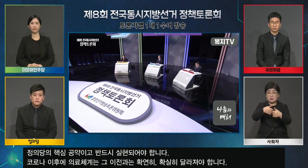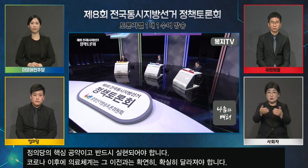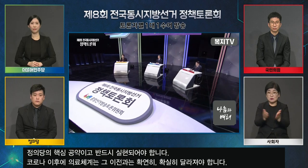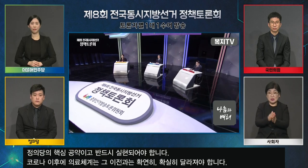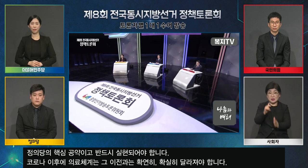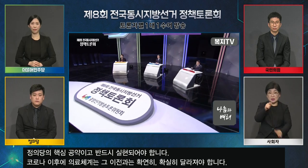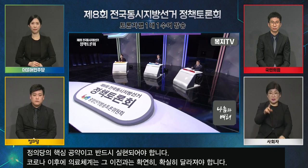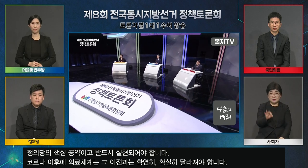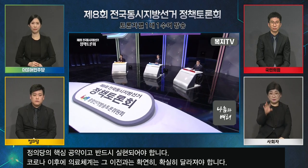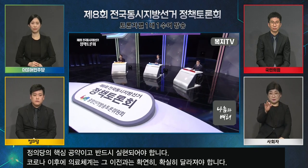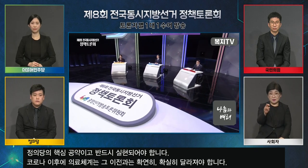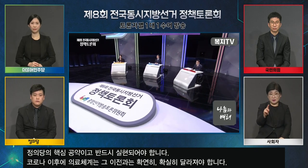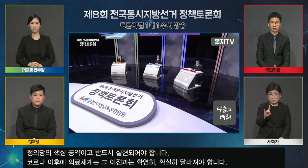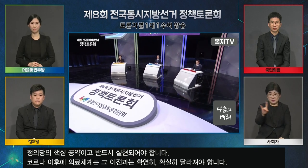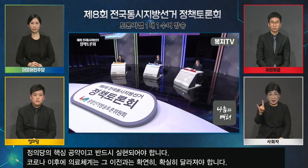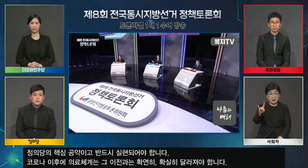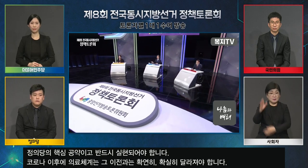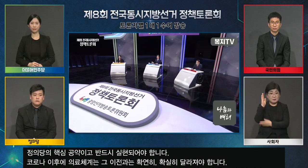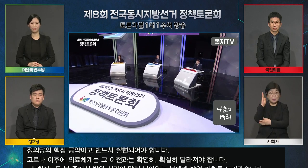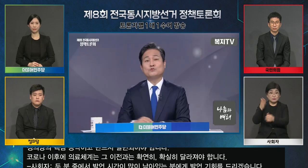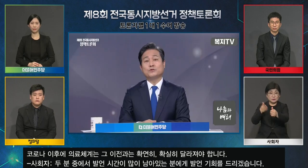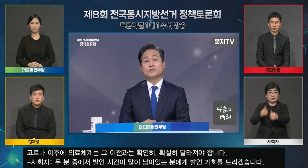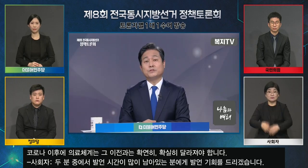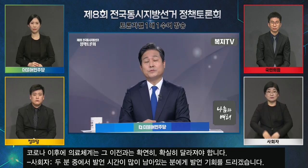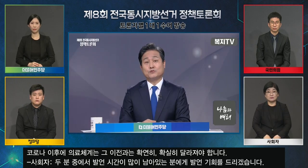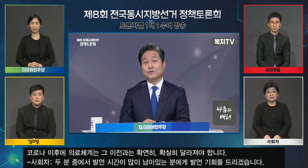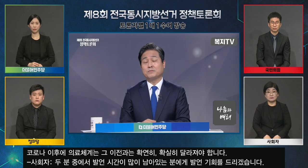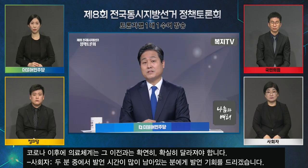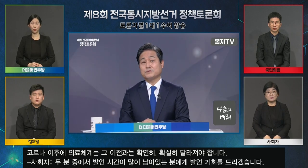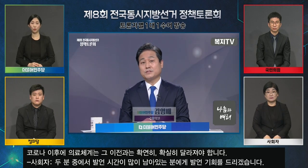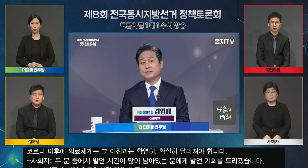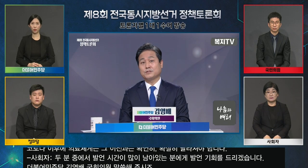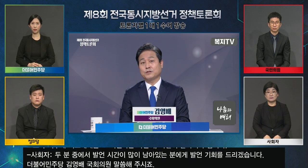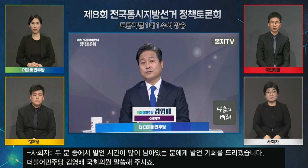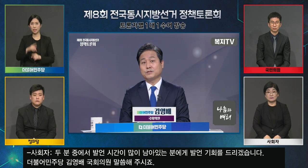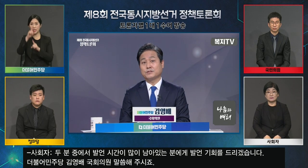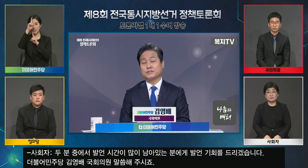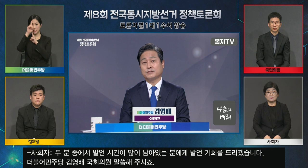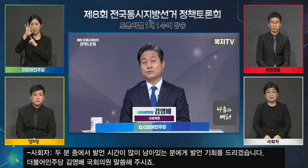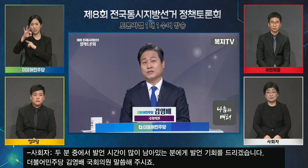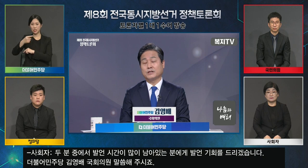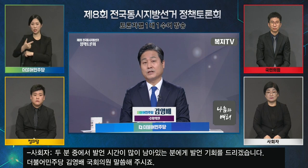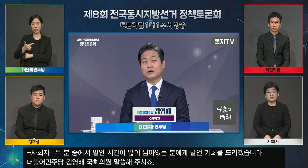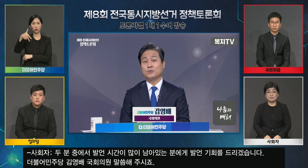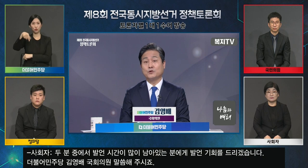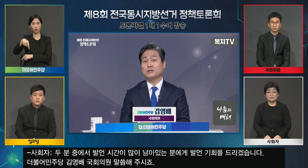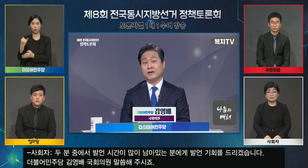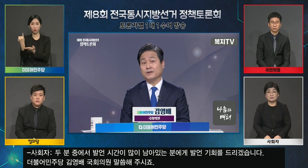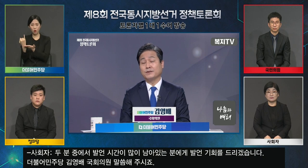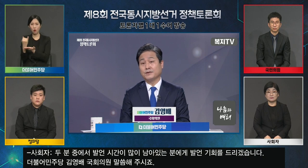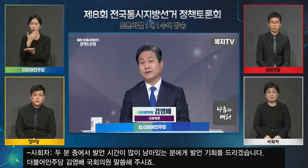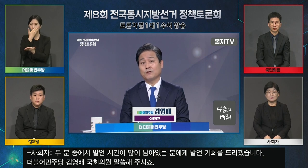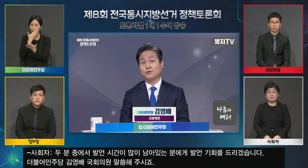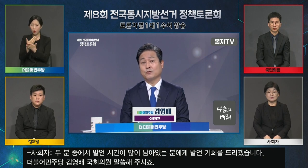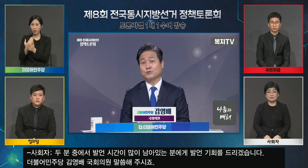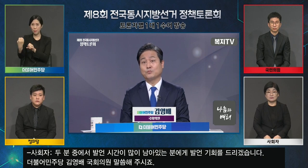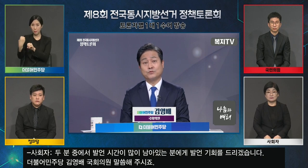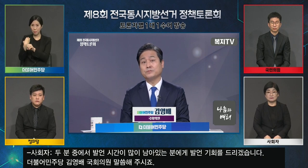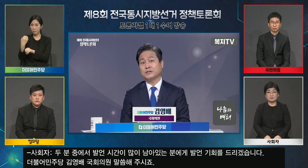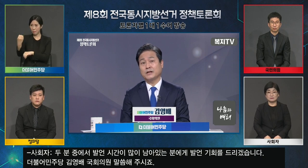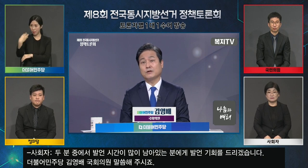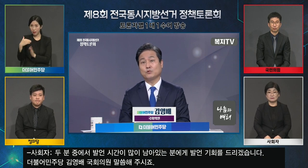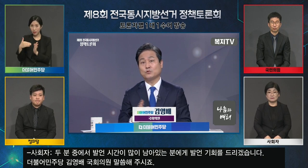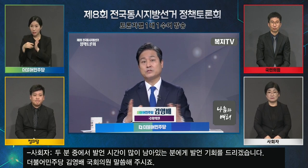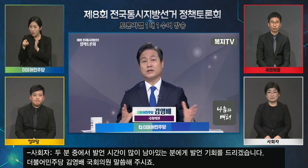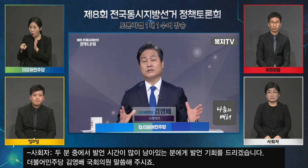국회의원 말씀해 주시죠. 조금 전에 이은주 의원님이 중요한 말씀하셨는데요. 저거를 이제 우리가 커뮤니티 케어라고도